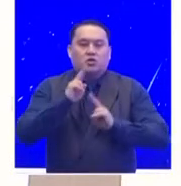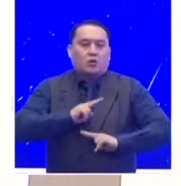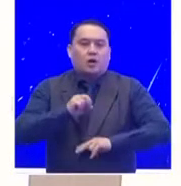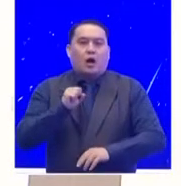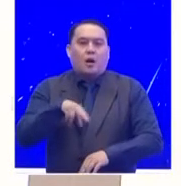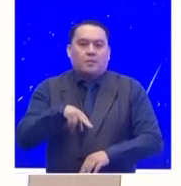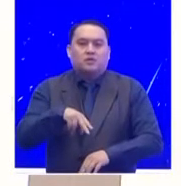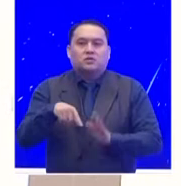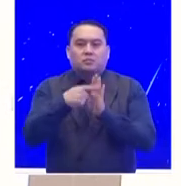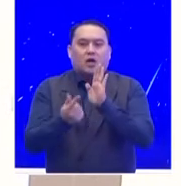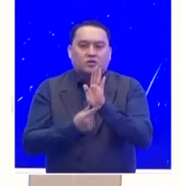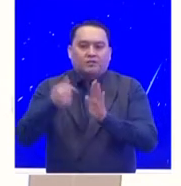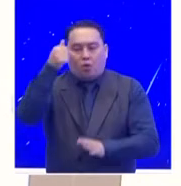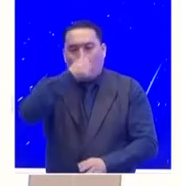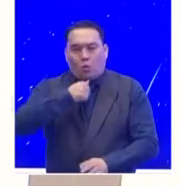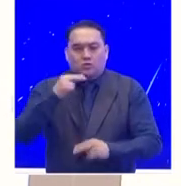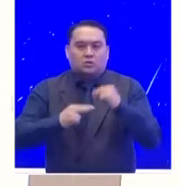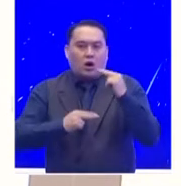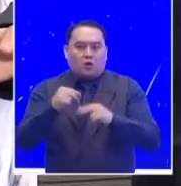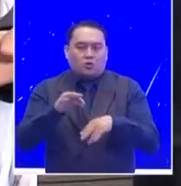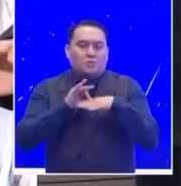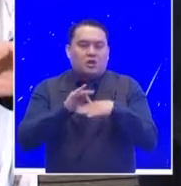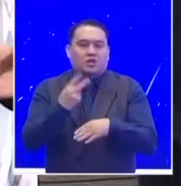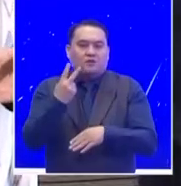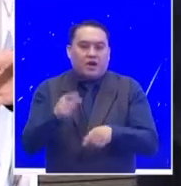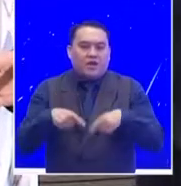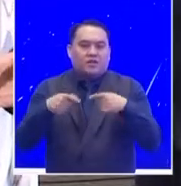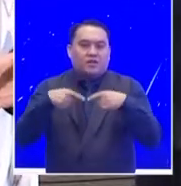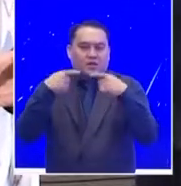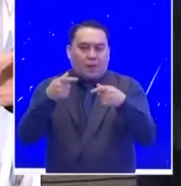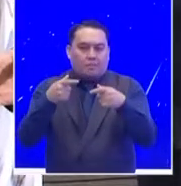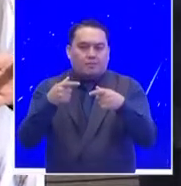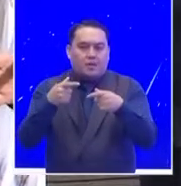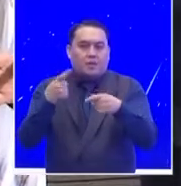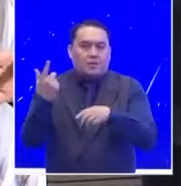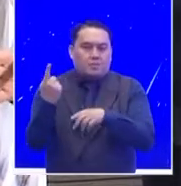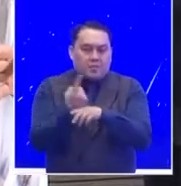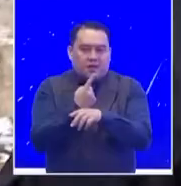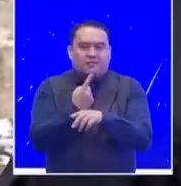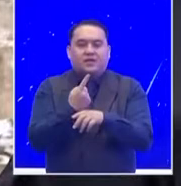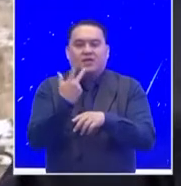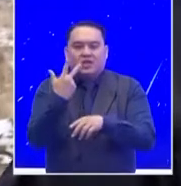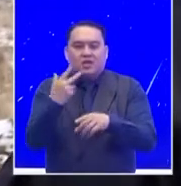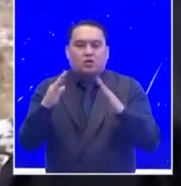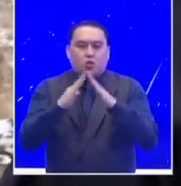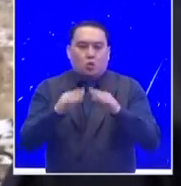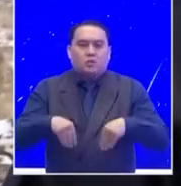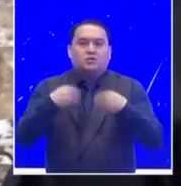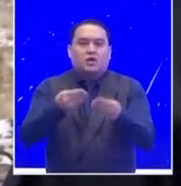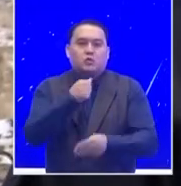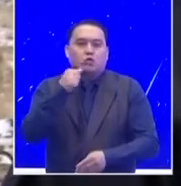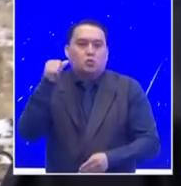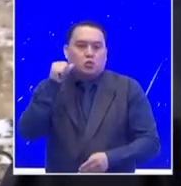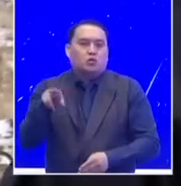апреле 2017 года. Строительство велось в два этапа. Самый первый – три дома уже сдали в декабре прошлого года.